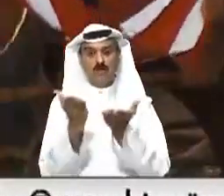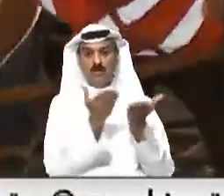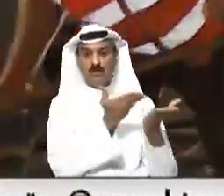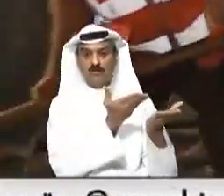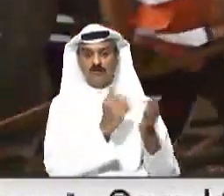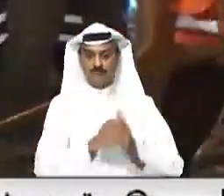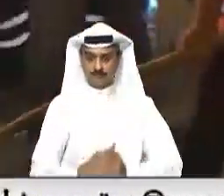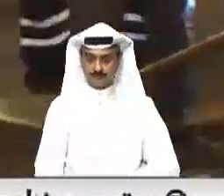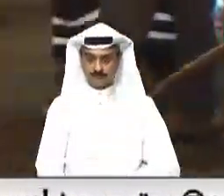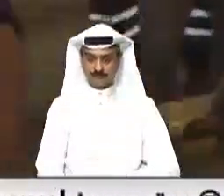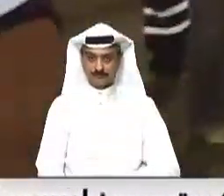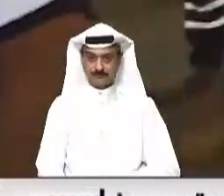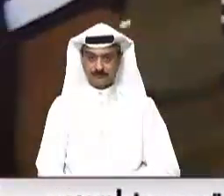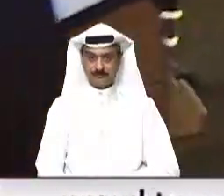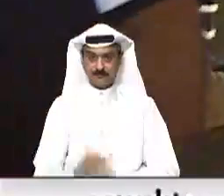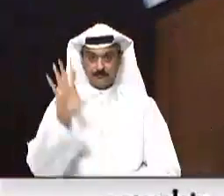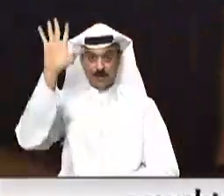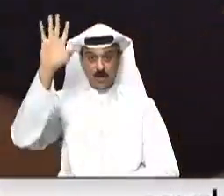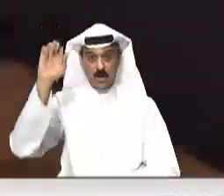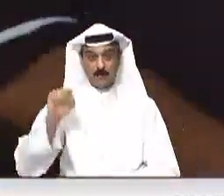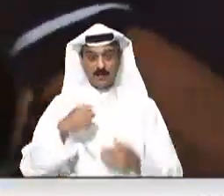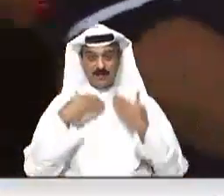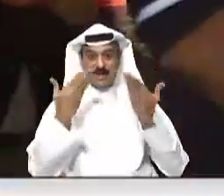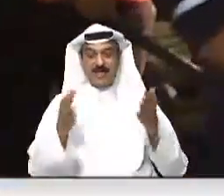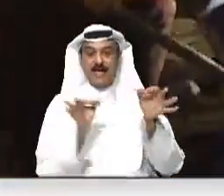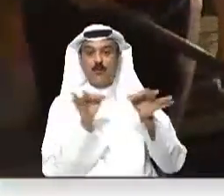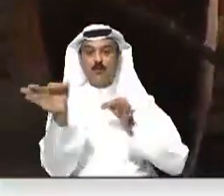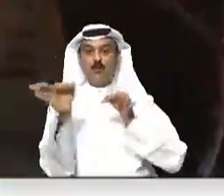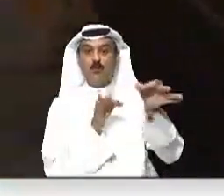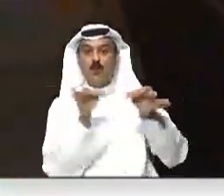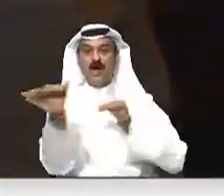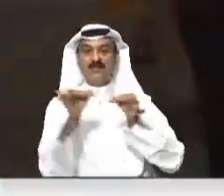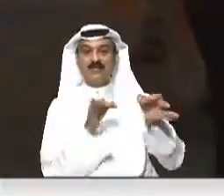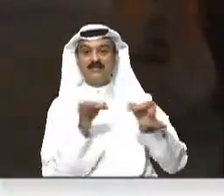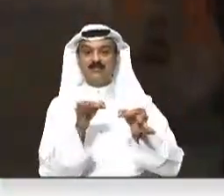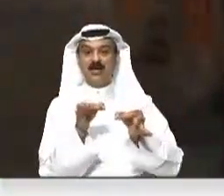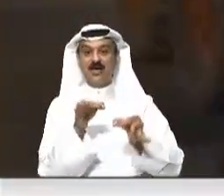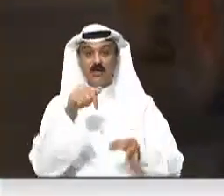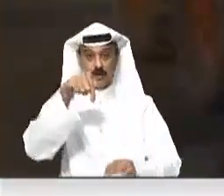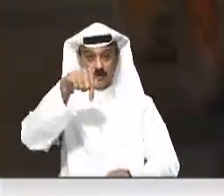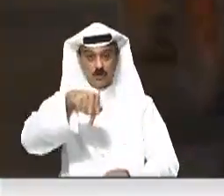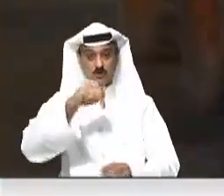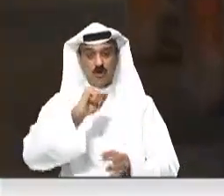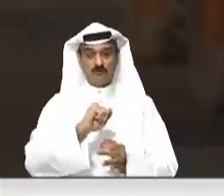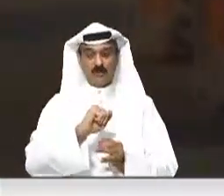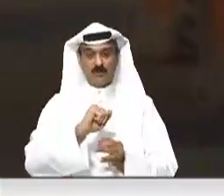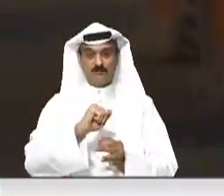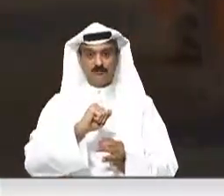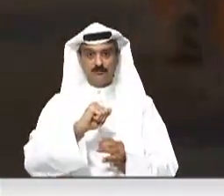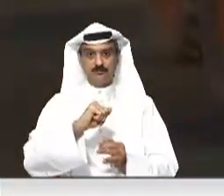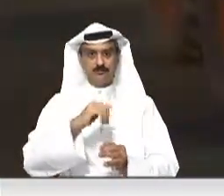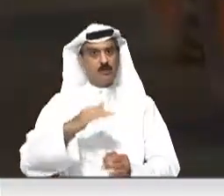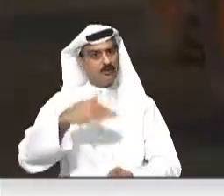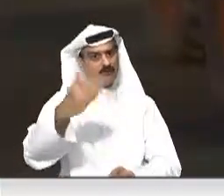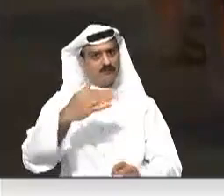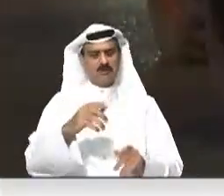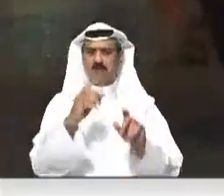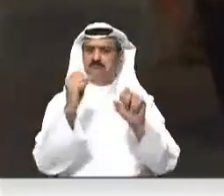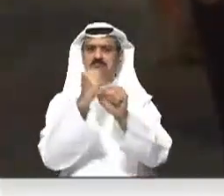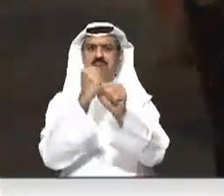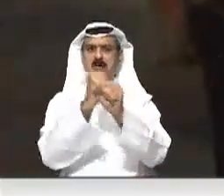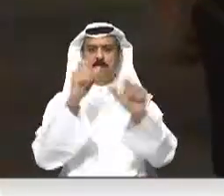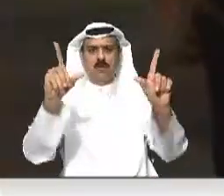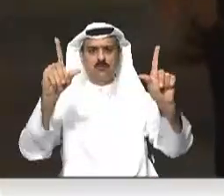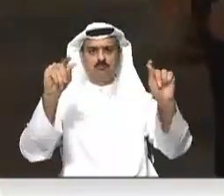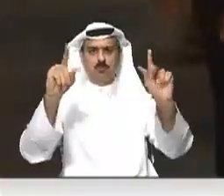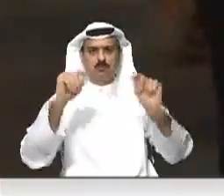والتنمية. مساء الخير مهندس أحمد، كل عام وأنتم بخير. اليوم يعني خطوة جبارة من قبل وزارة الأشغال